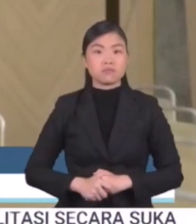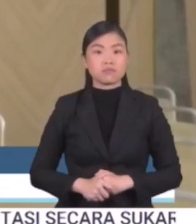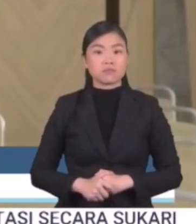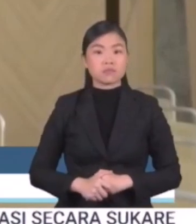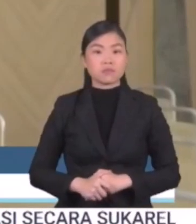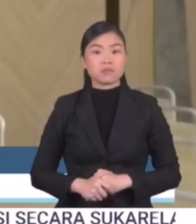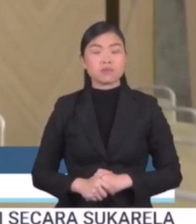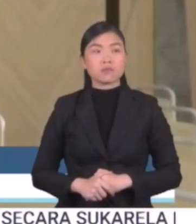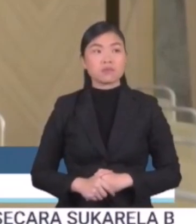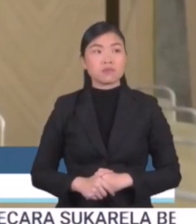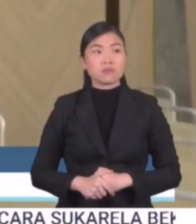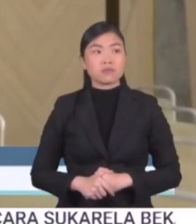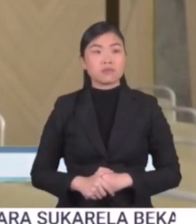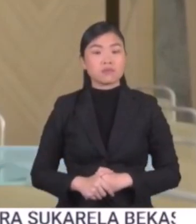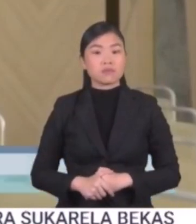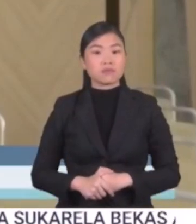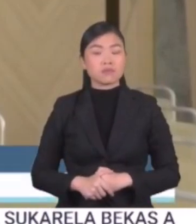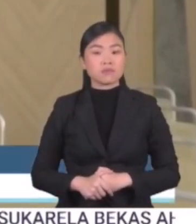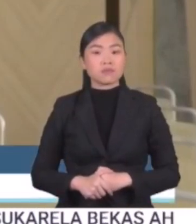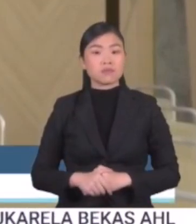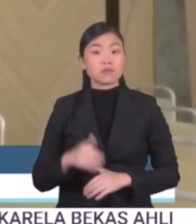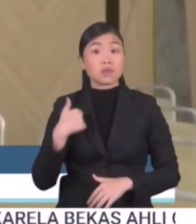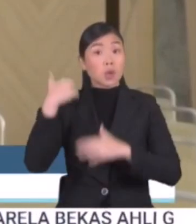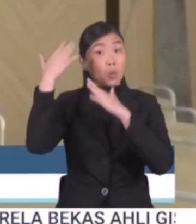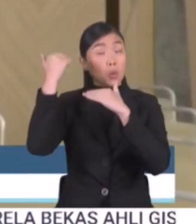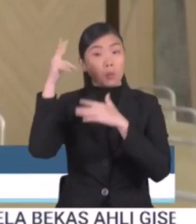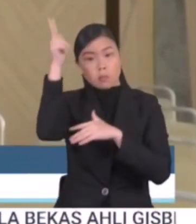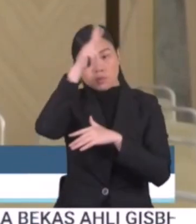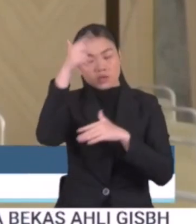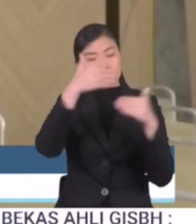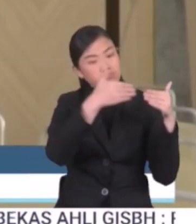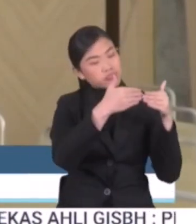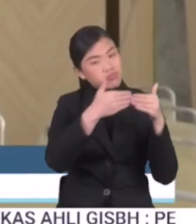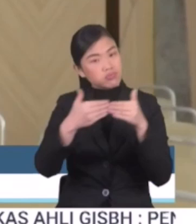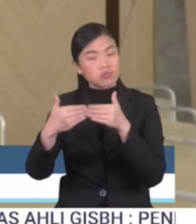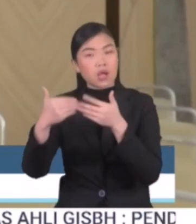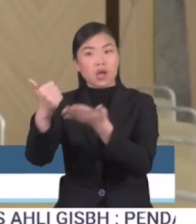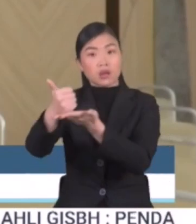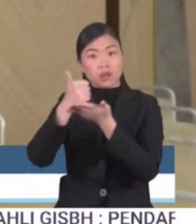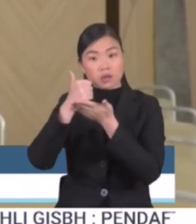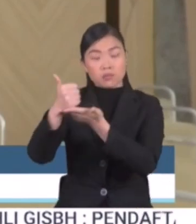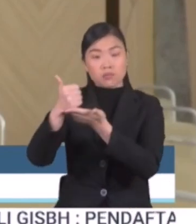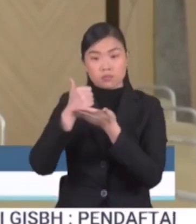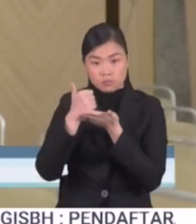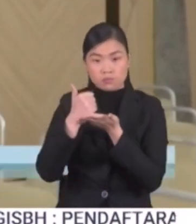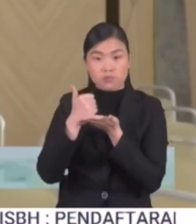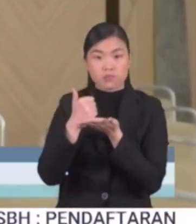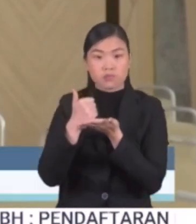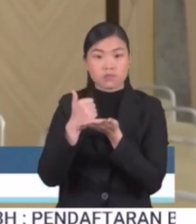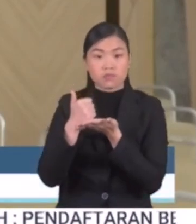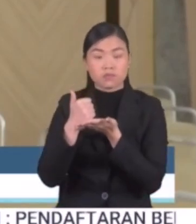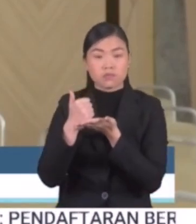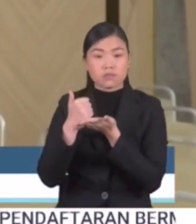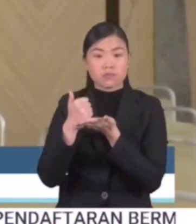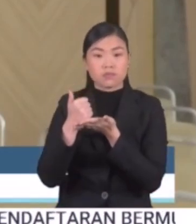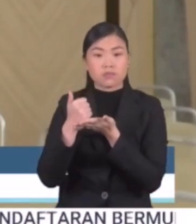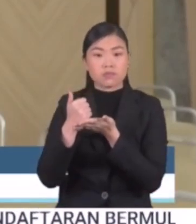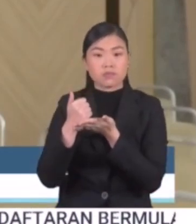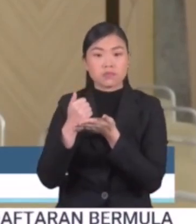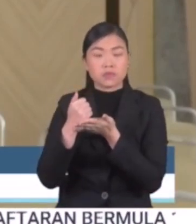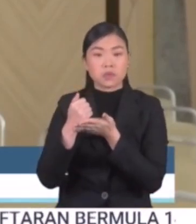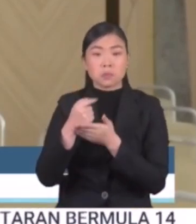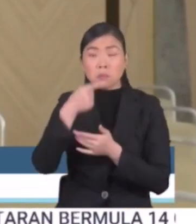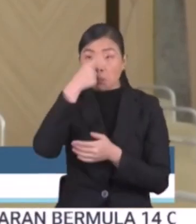kasih Jadi saya haraplah kerajaan berterusan bagi bantuan kepada rakyat paniani bel pakani sebab